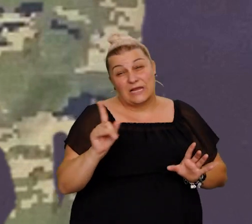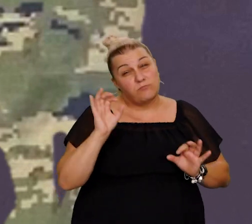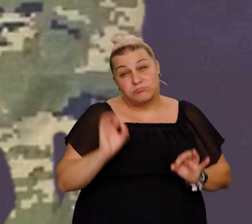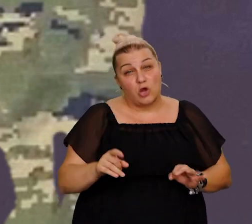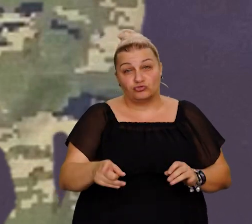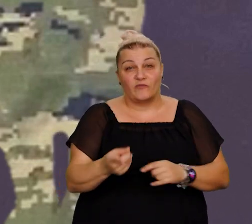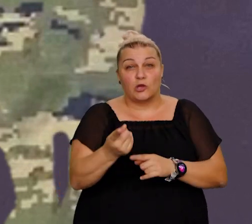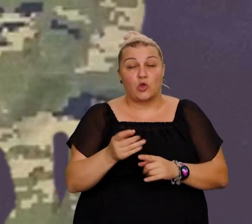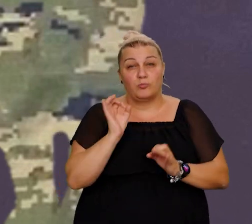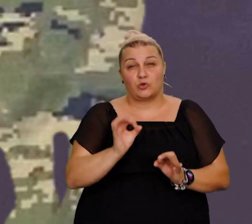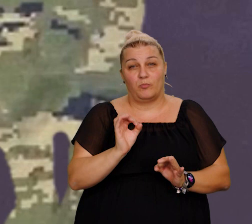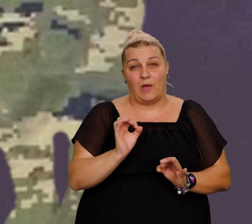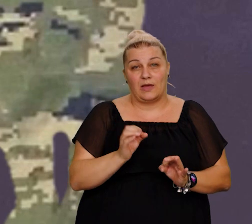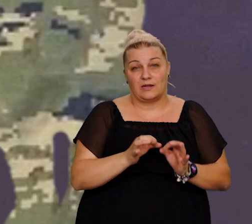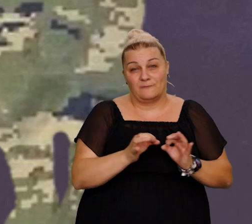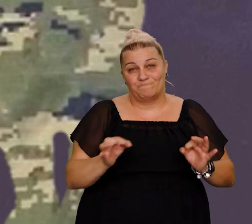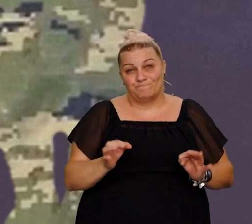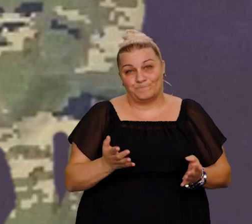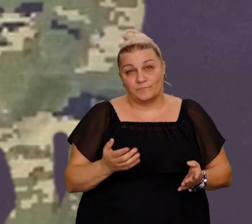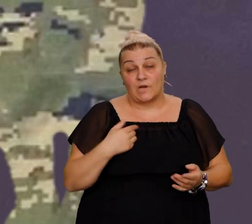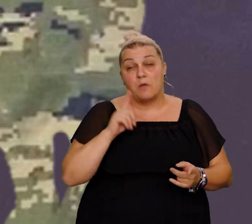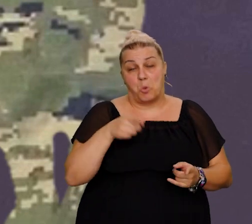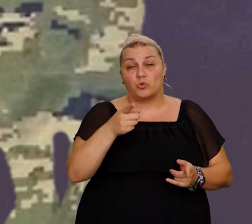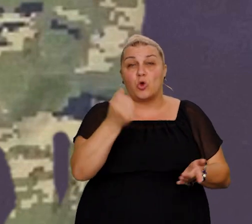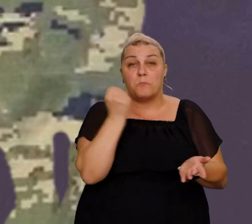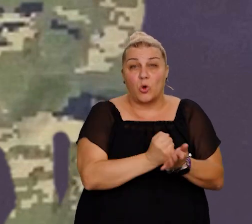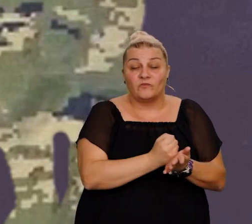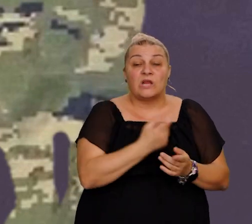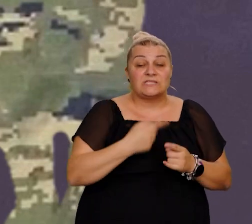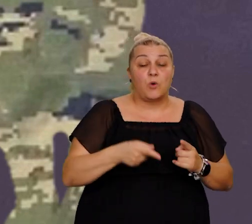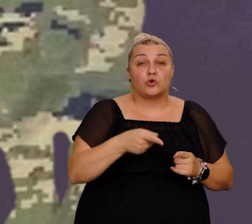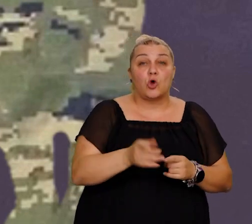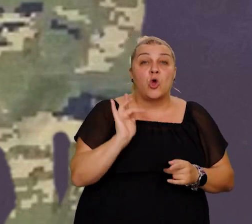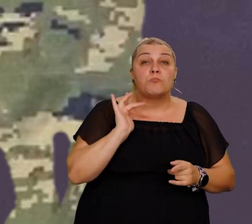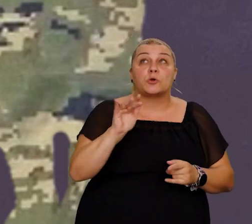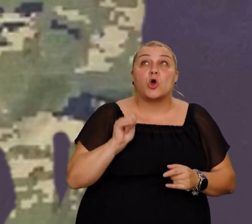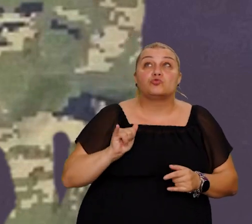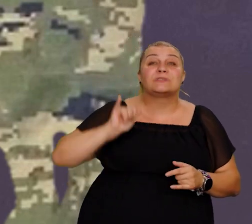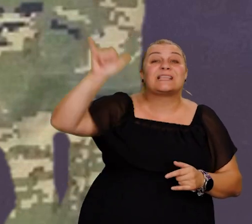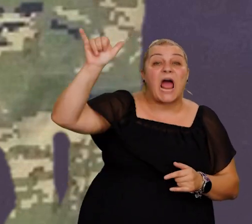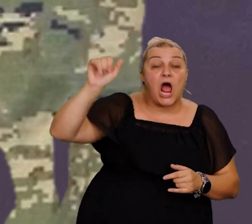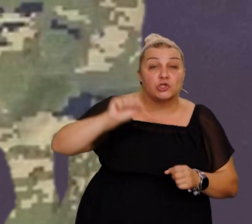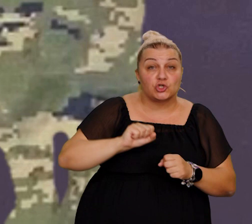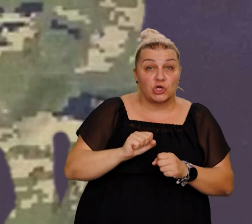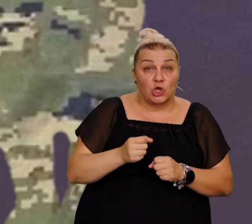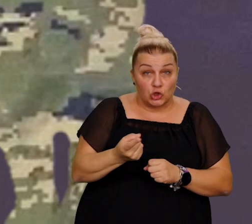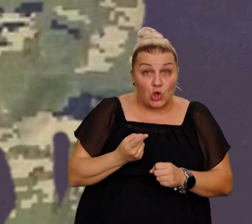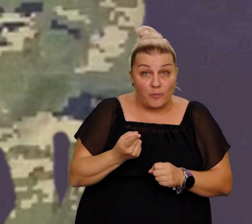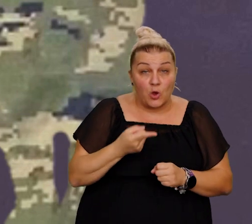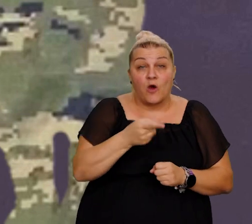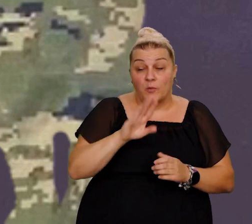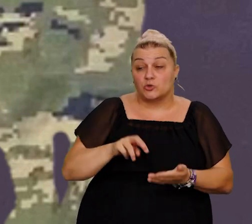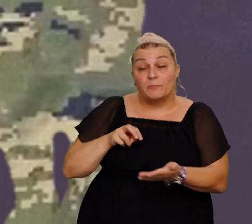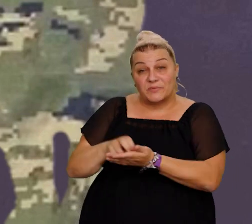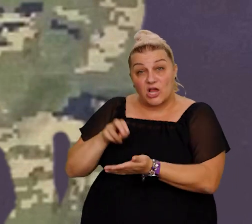nisu adekvatna oružja. Mislim, to mogu slobodno potvrditi, jer to je protuzračni top. On se može koristiti za protipješačku borbu,